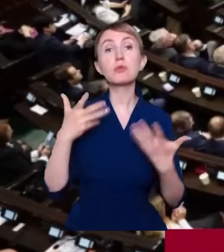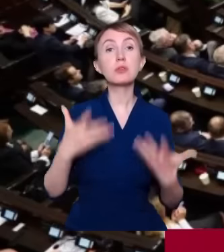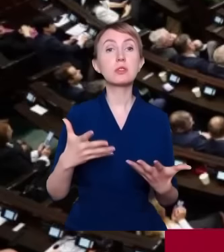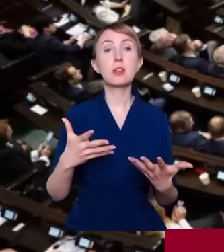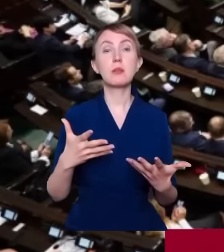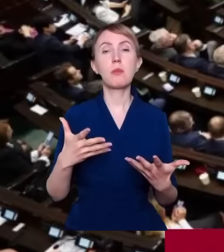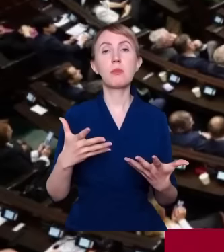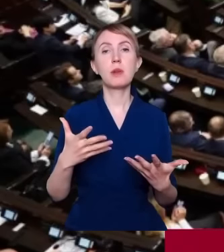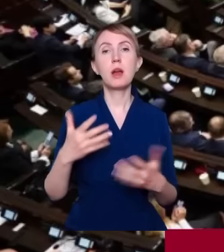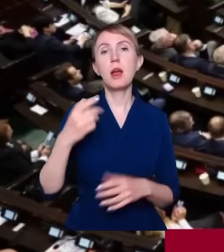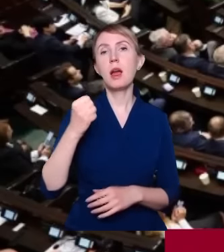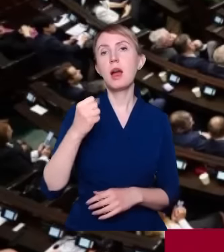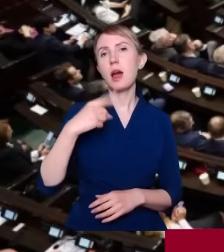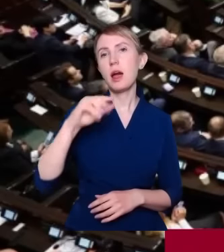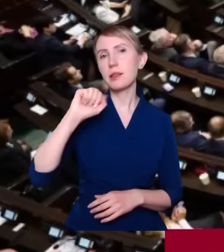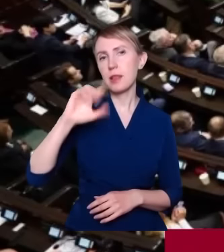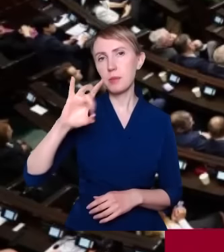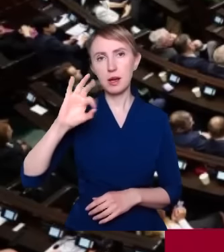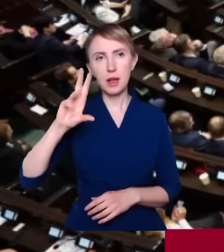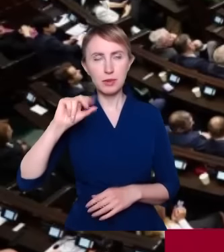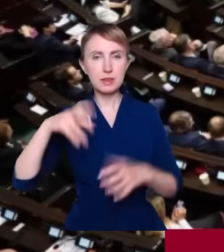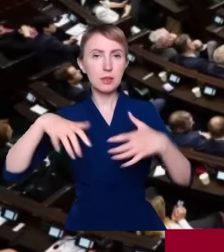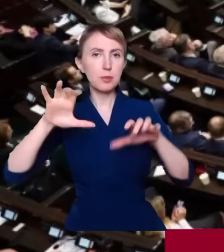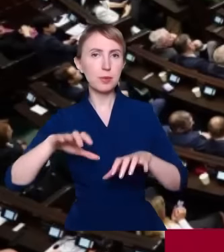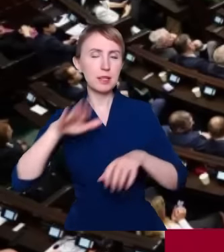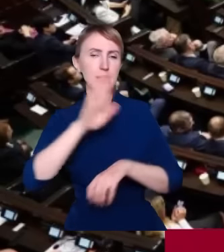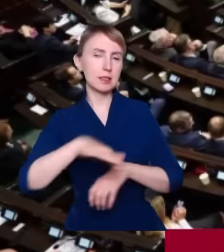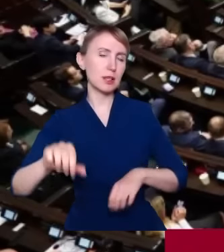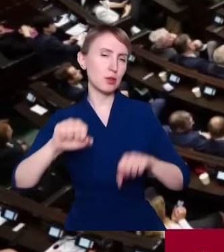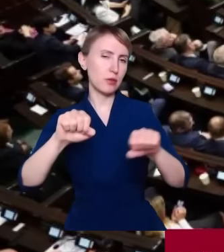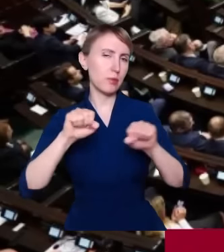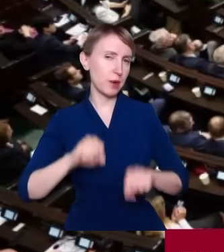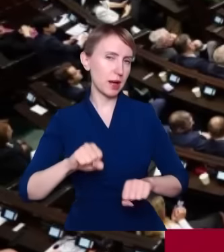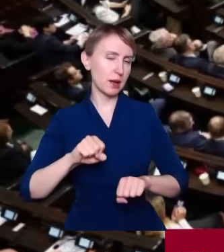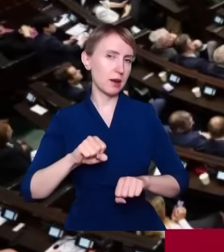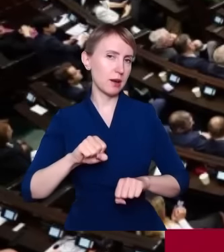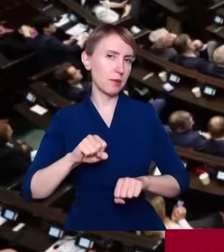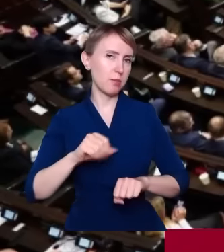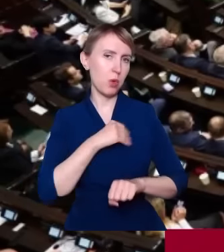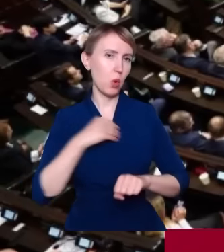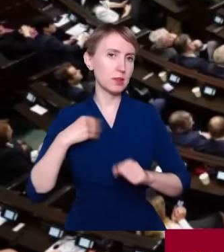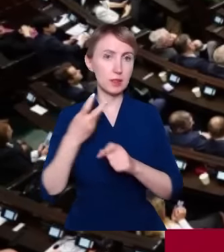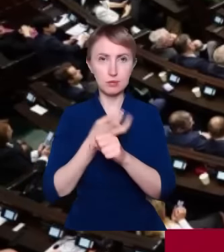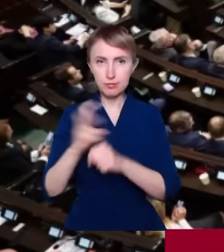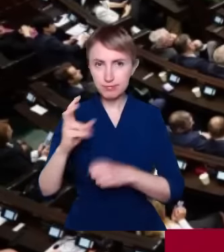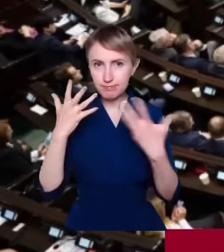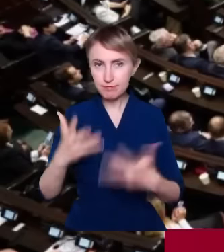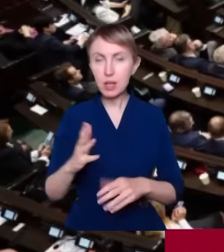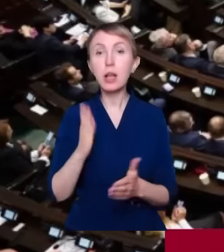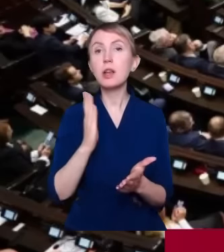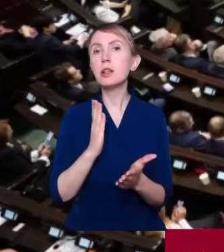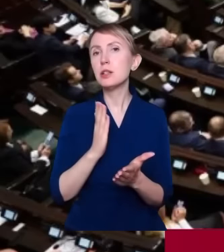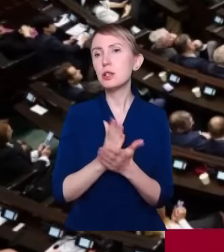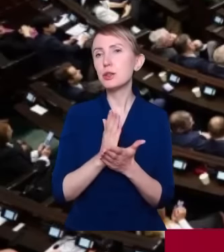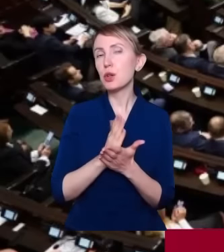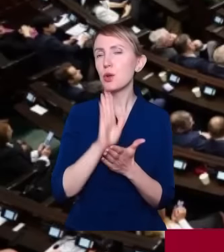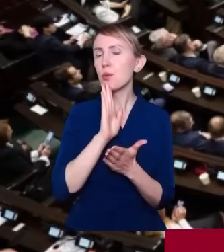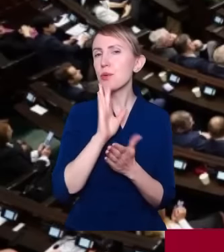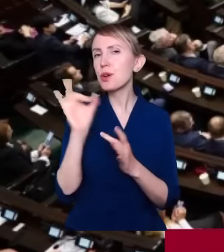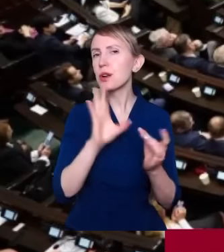Adama Glapińskiego z fotela prezesa Narodowego Banku Polskiego. I pytanie, tylko i wyłącznie gierka polityczna,